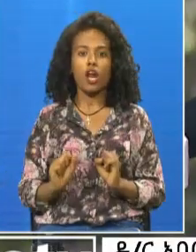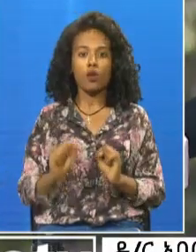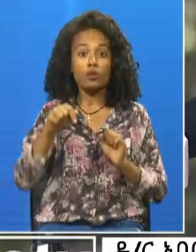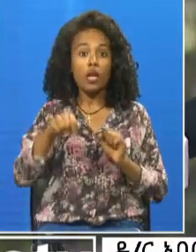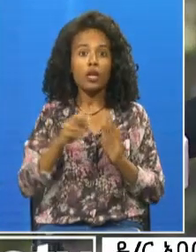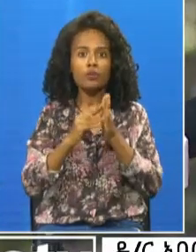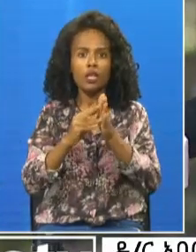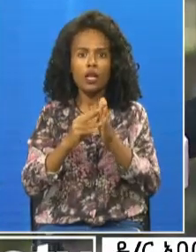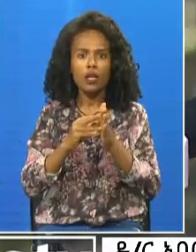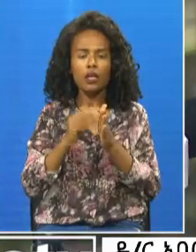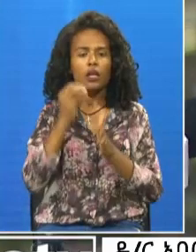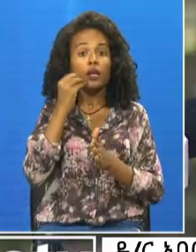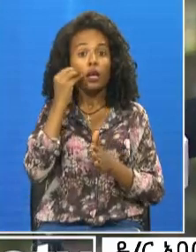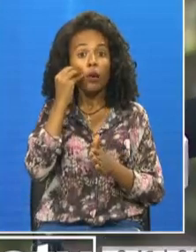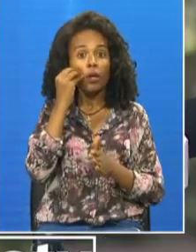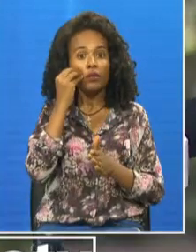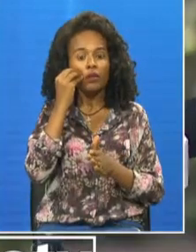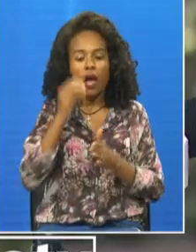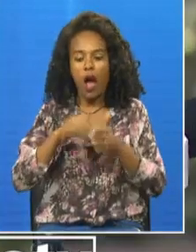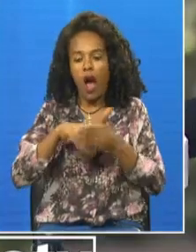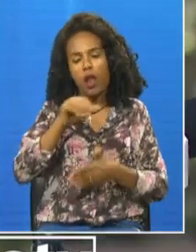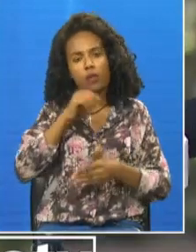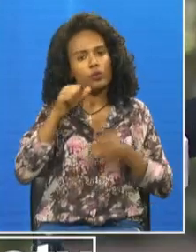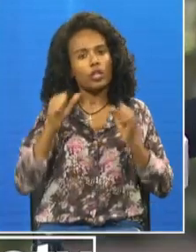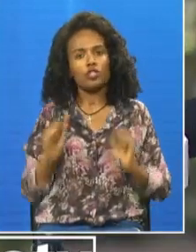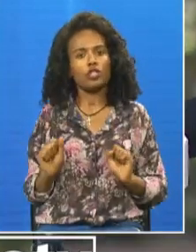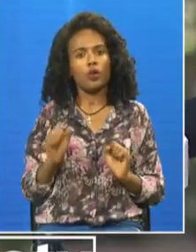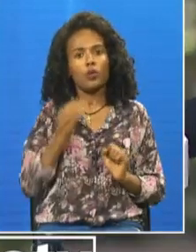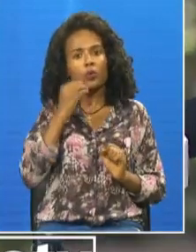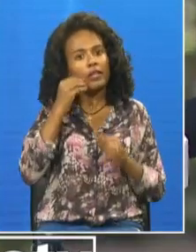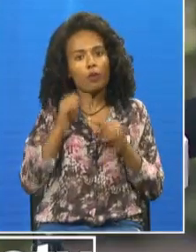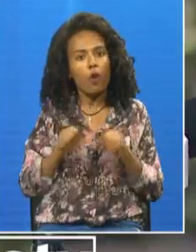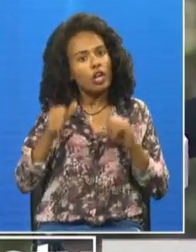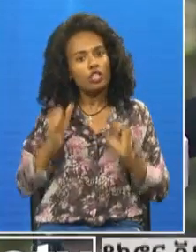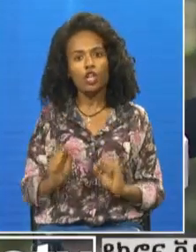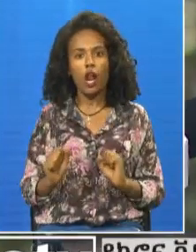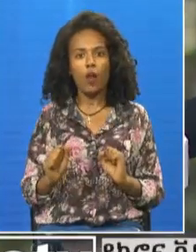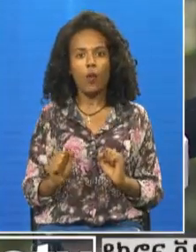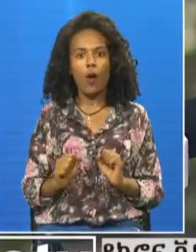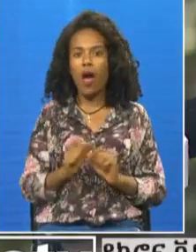የሆኑት ዶክተር ሙሉጌታ እንዳለ በተደረገው የቤት ለቤት ልየታ